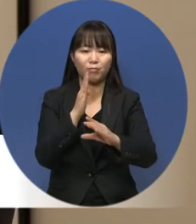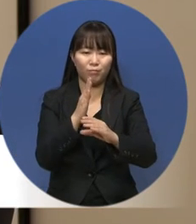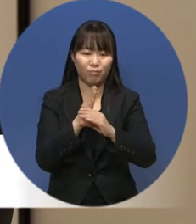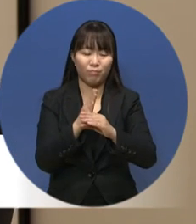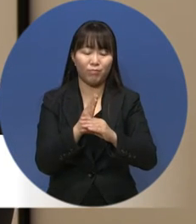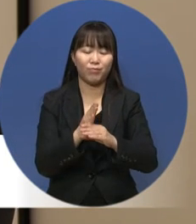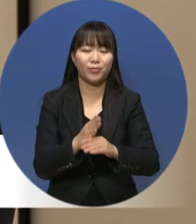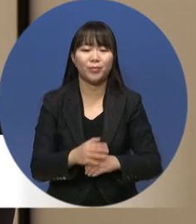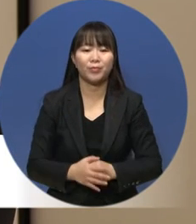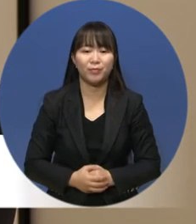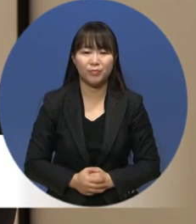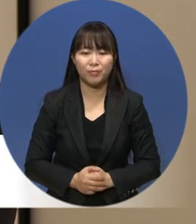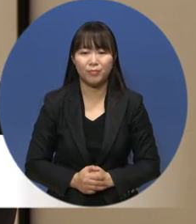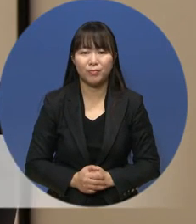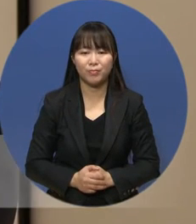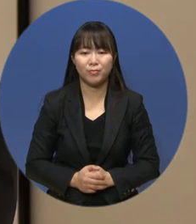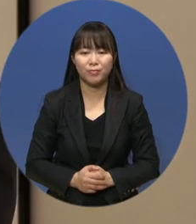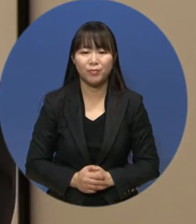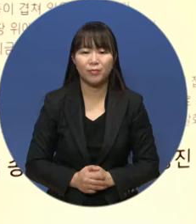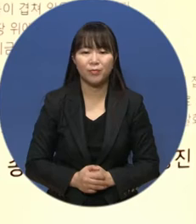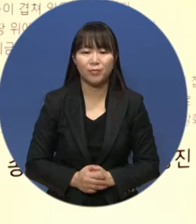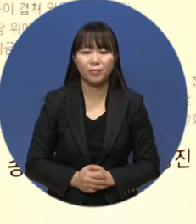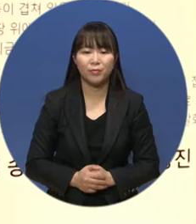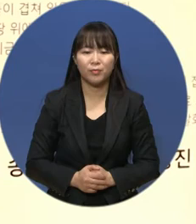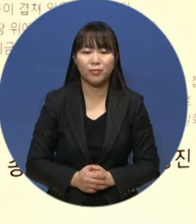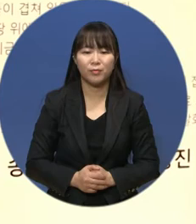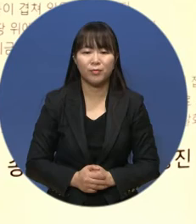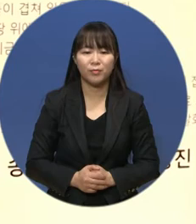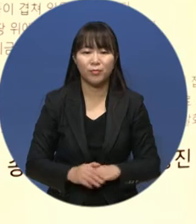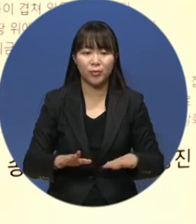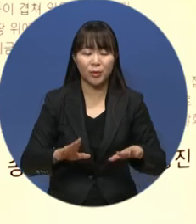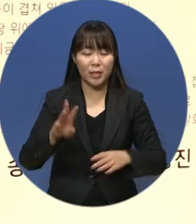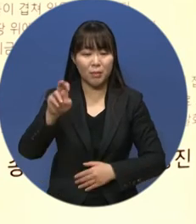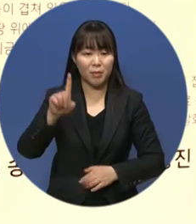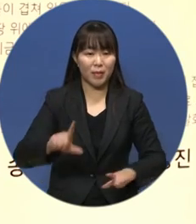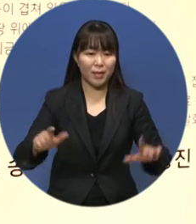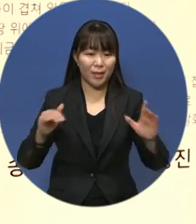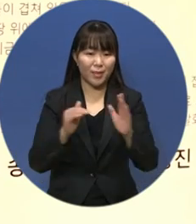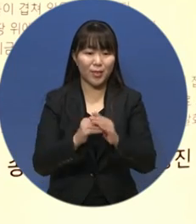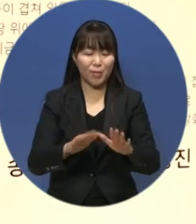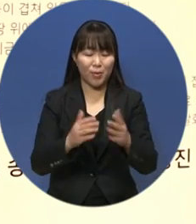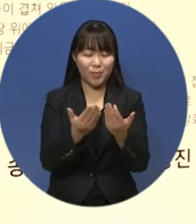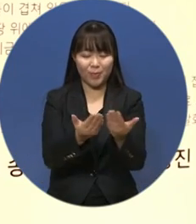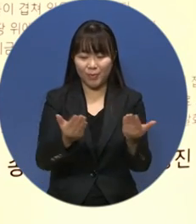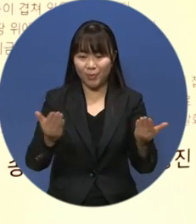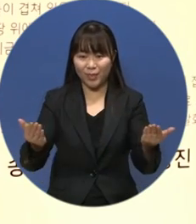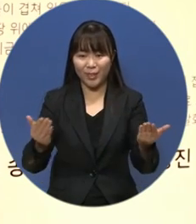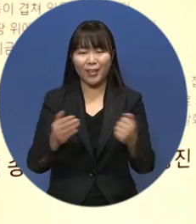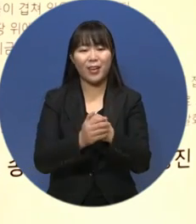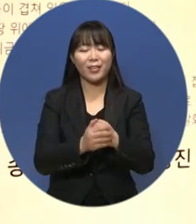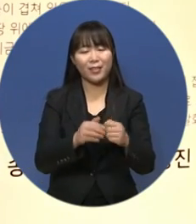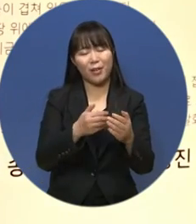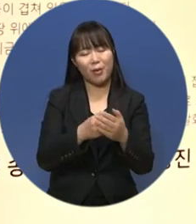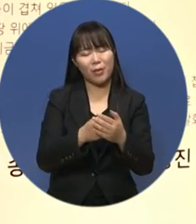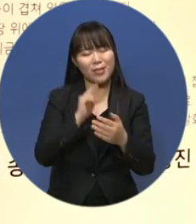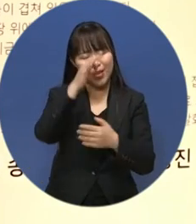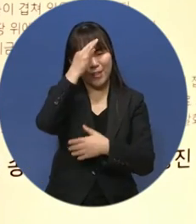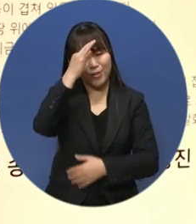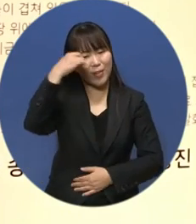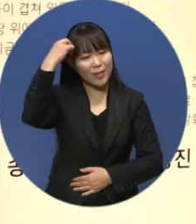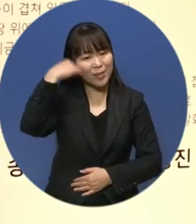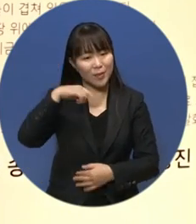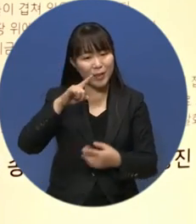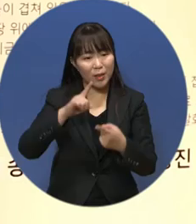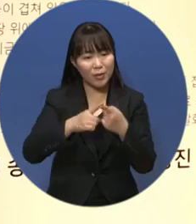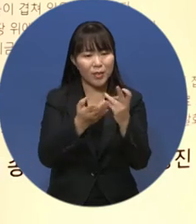얻어 다양한 활동을 하려고 합니다 오는 31일까지 열리는 이번 전시회에는 작가들의 예술적 감각으로